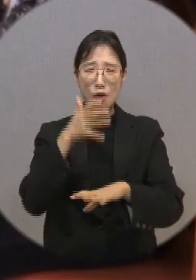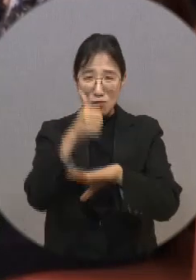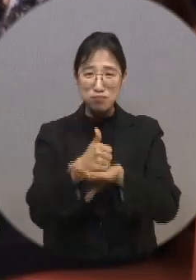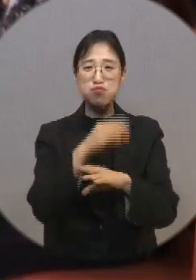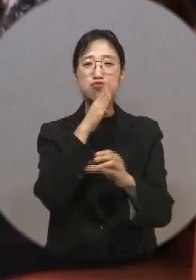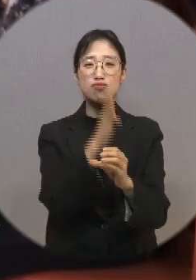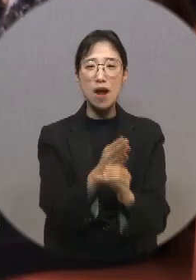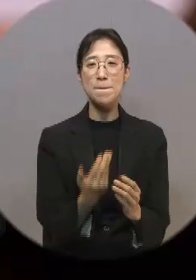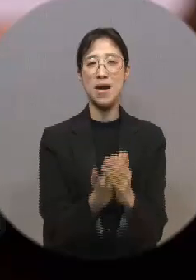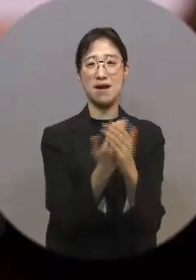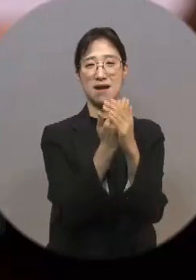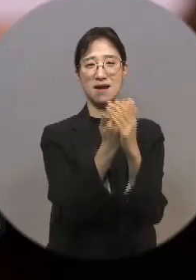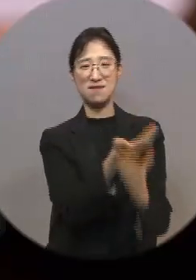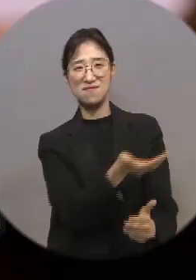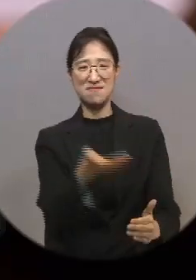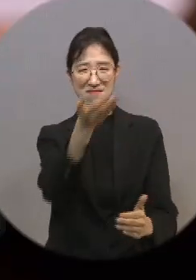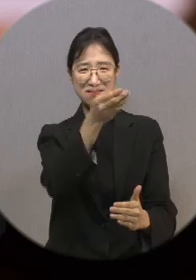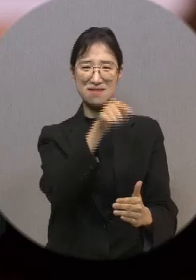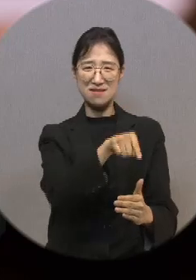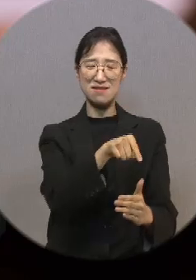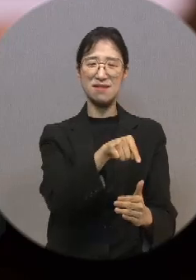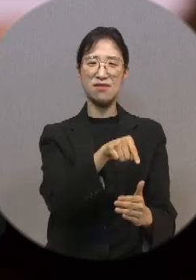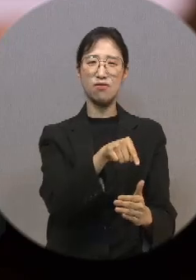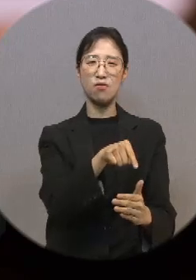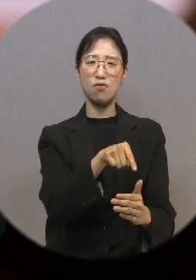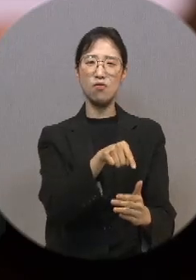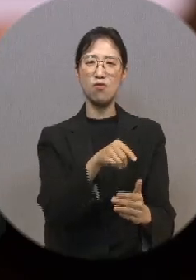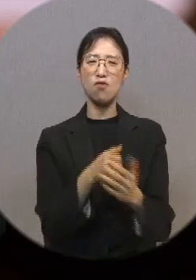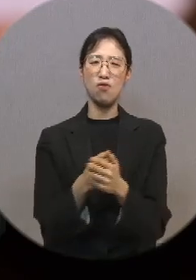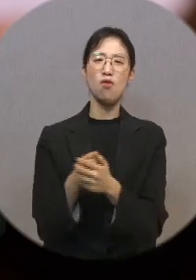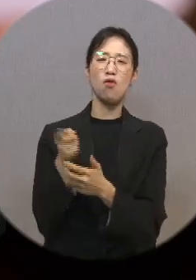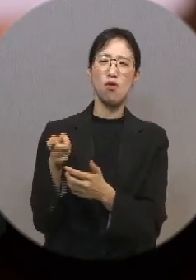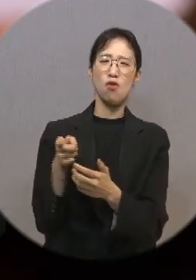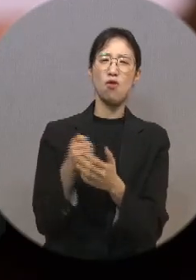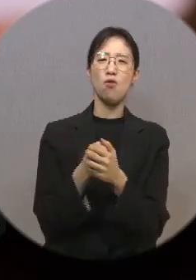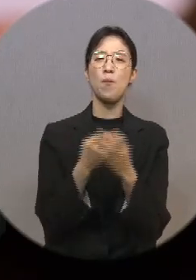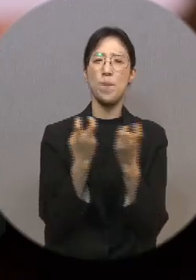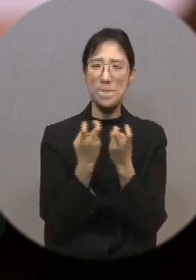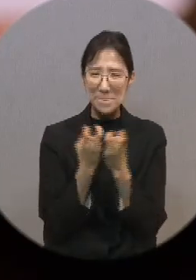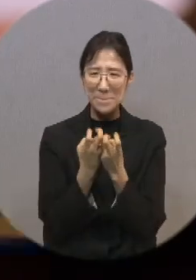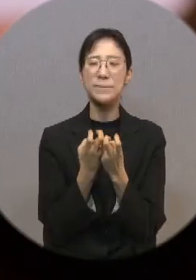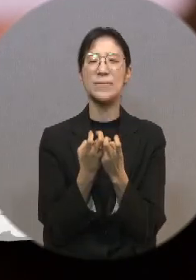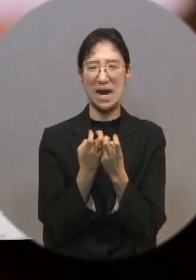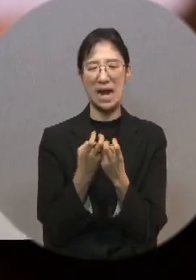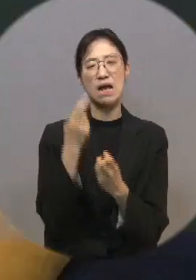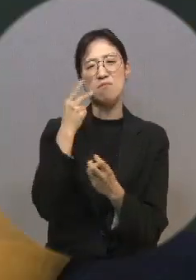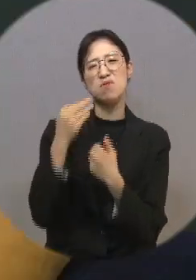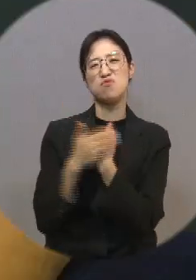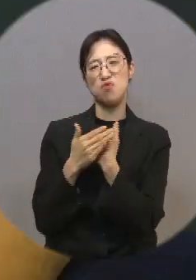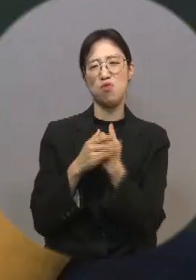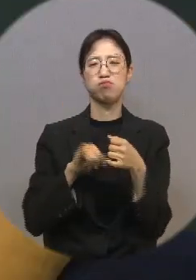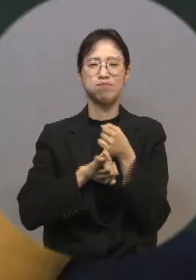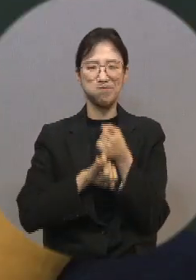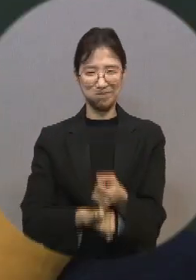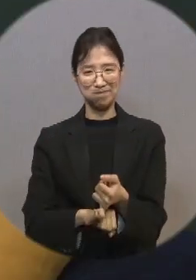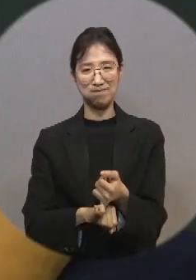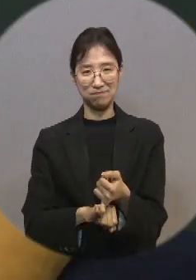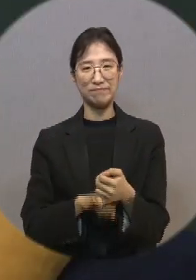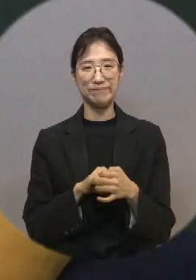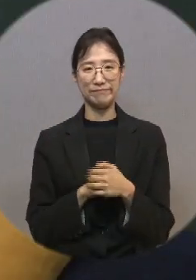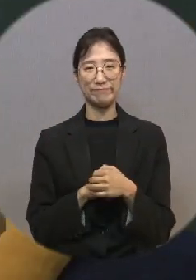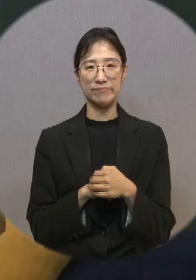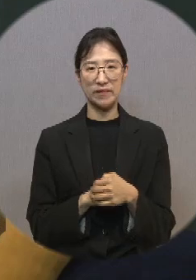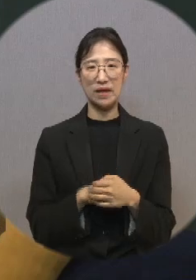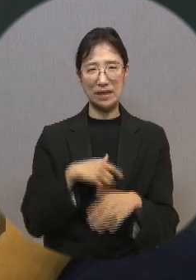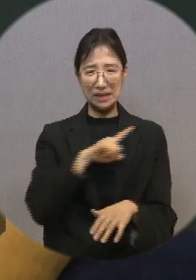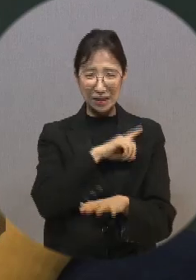이 북한의 성장, 즉 국제 정세를 좌우하는 전략 국가로 성장하기 위해서는 미국의 도움이 절실하죠. 그러니까 최종적으로는